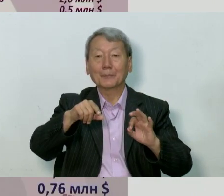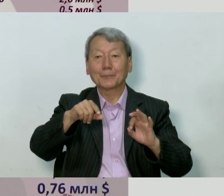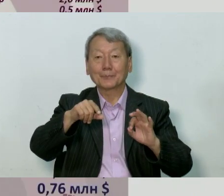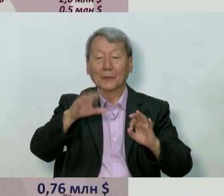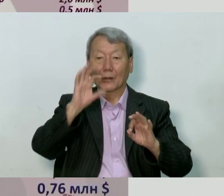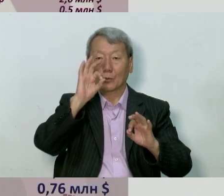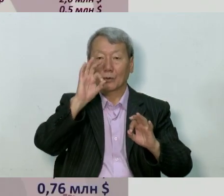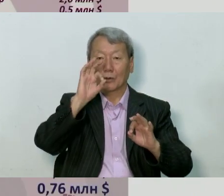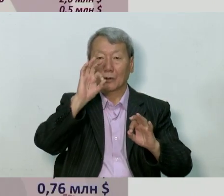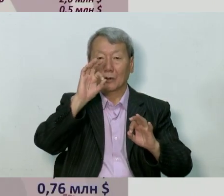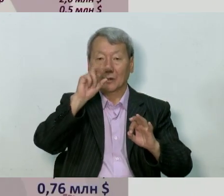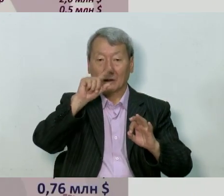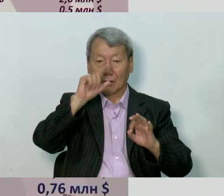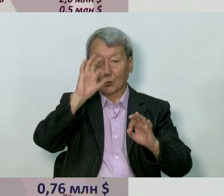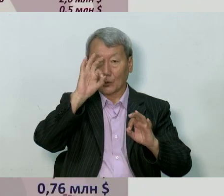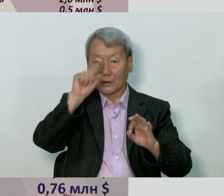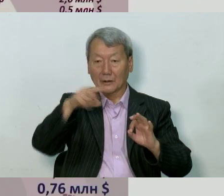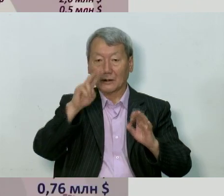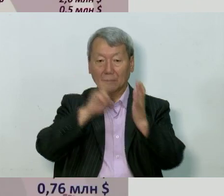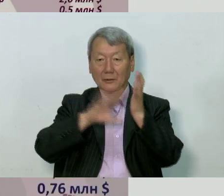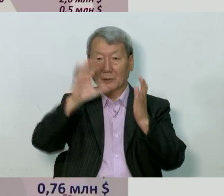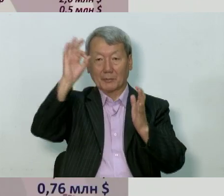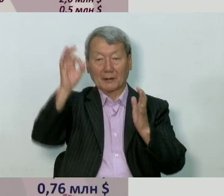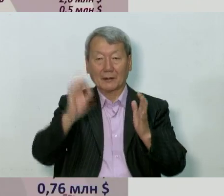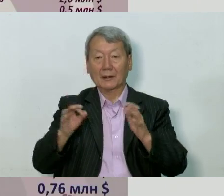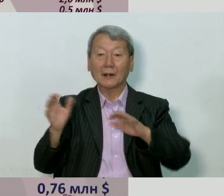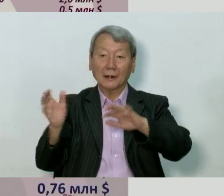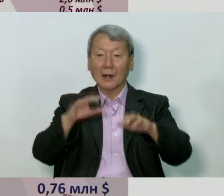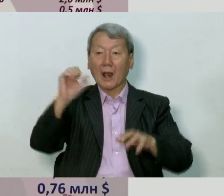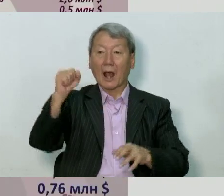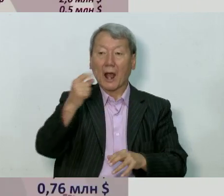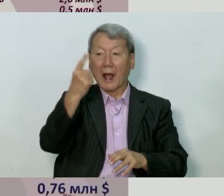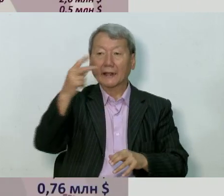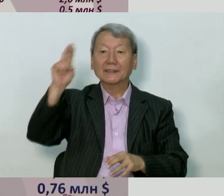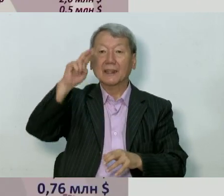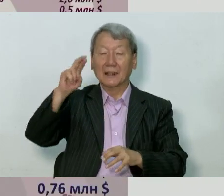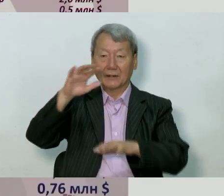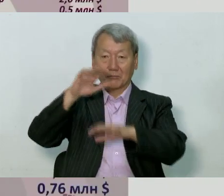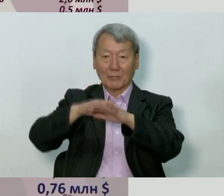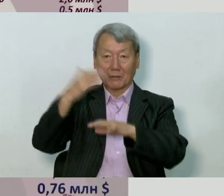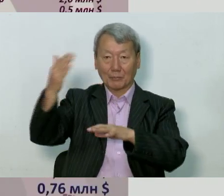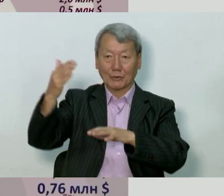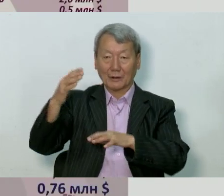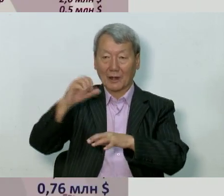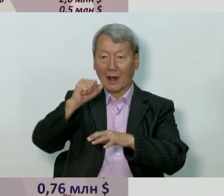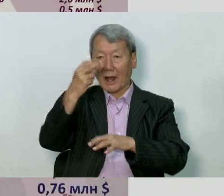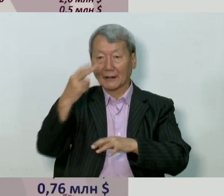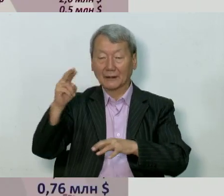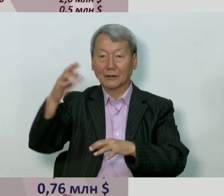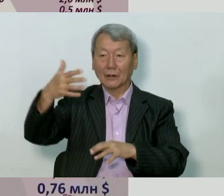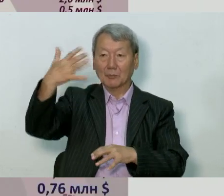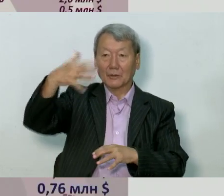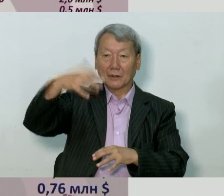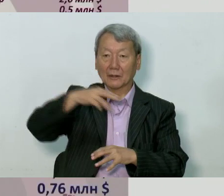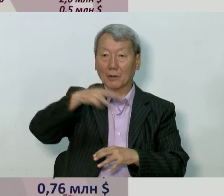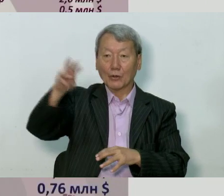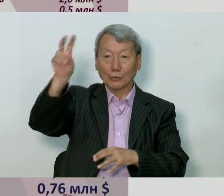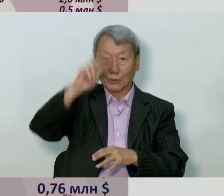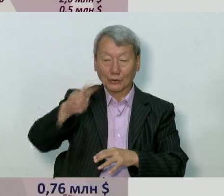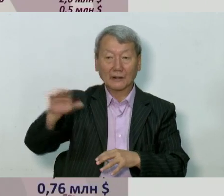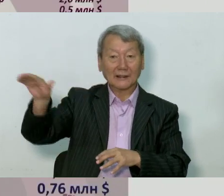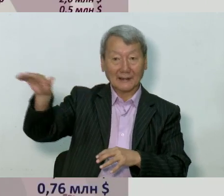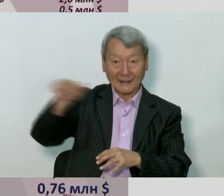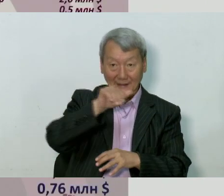чени 0,75%. Азия инфраструктуралык инвестициялар банкынан 50 миллион АКШ доллары